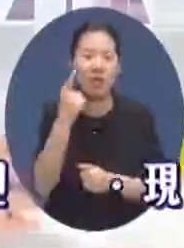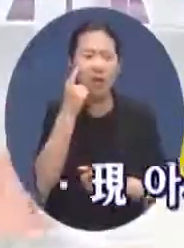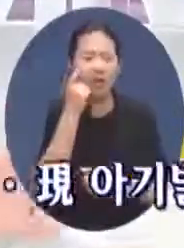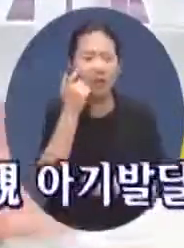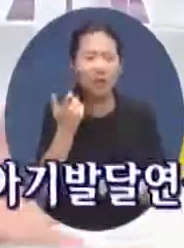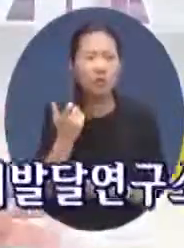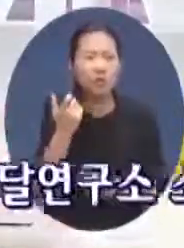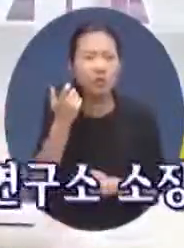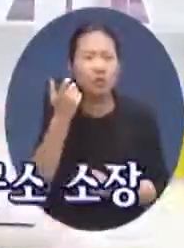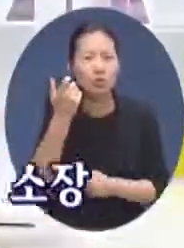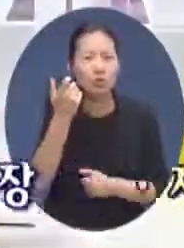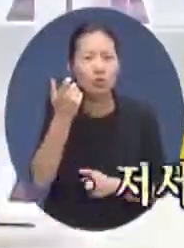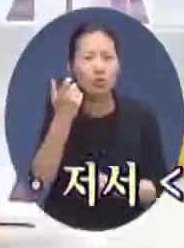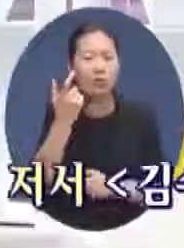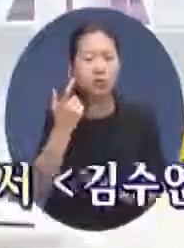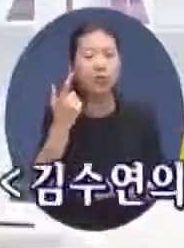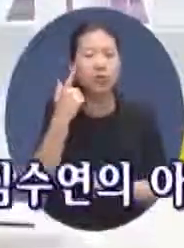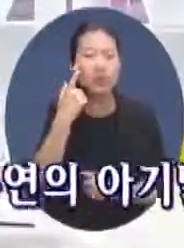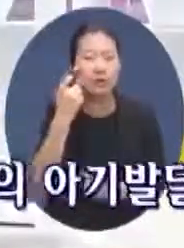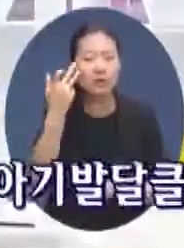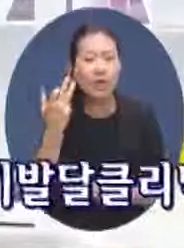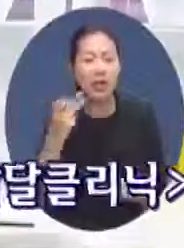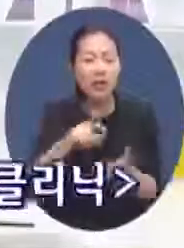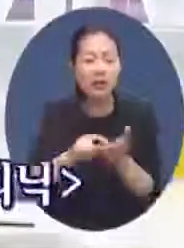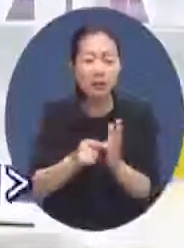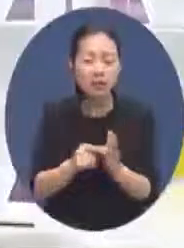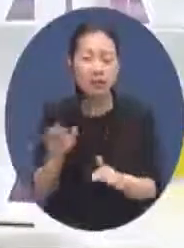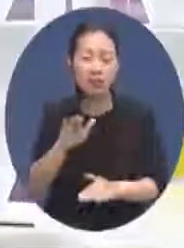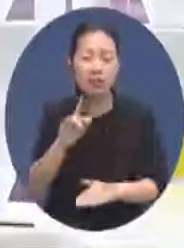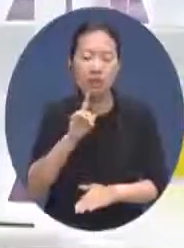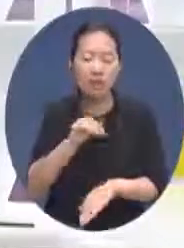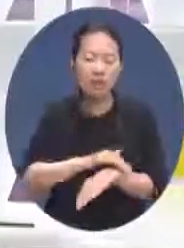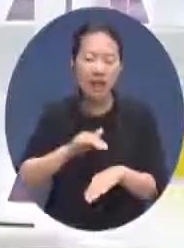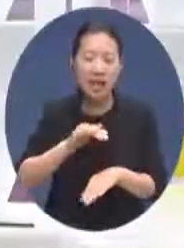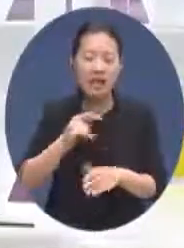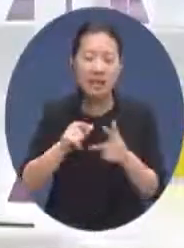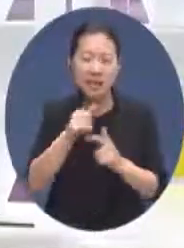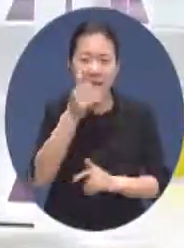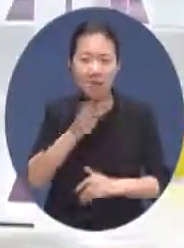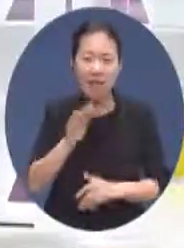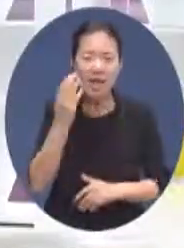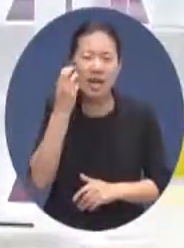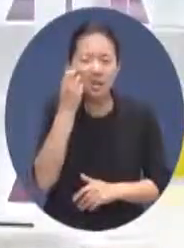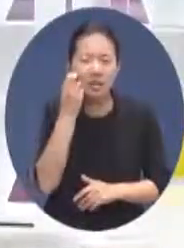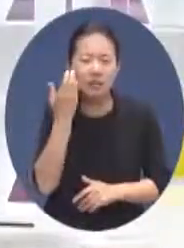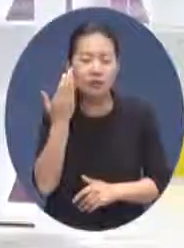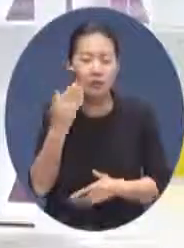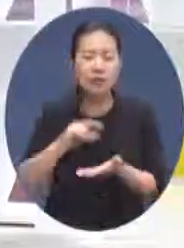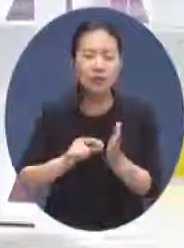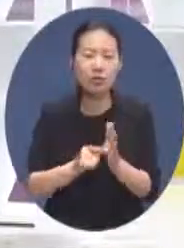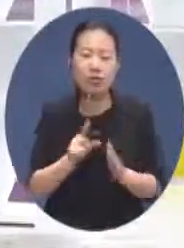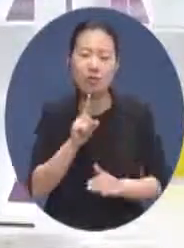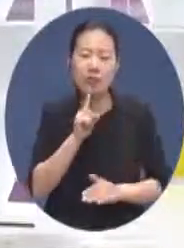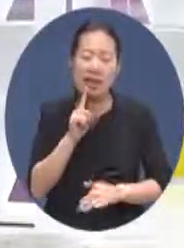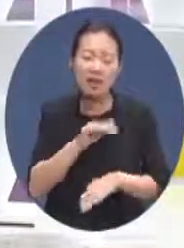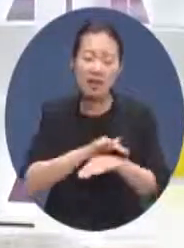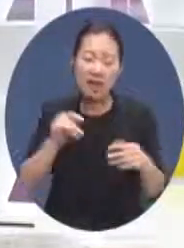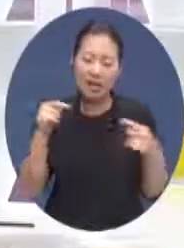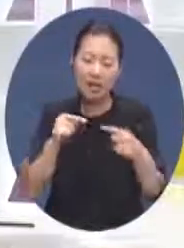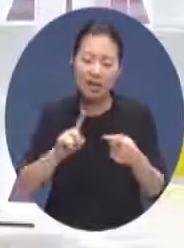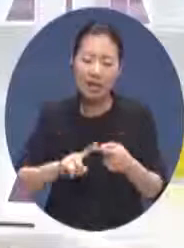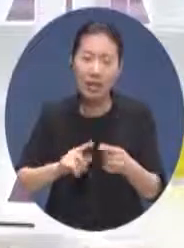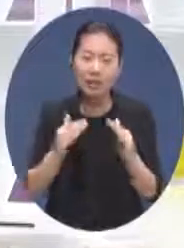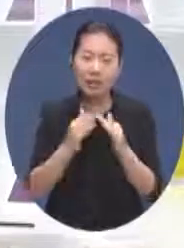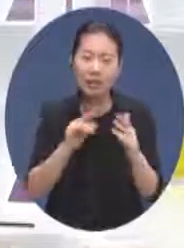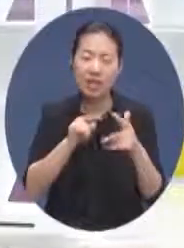정도 수준의 말은 굉장히 잘 알아듣지만 또 이제 29개월 수준의 말은 얼마나 알아듣는지 집에서는 네. 이 나이 또래 언어 이해력